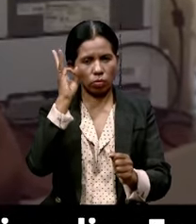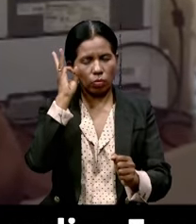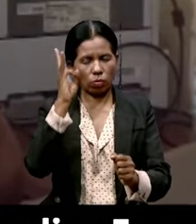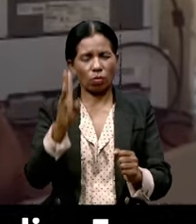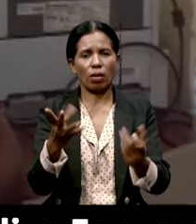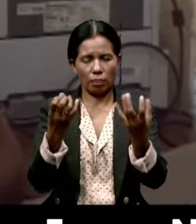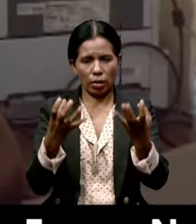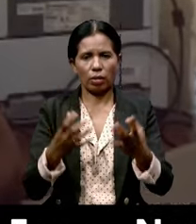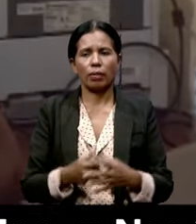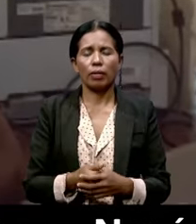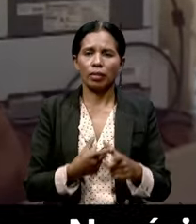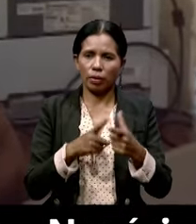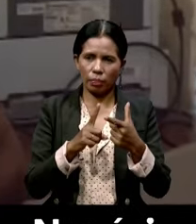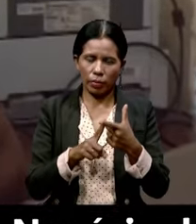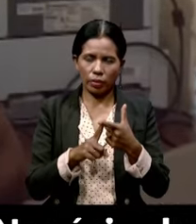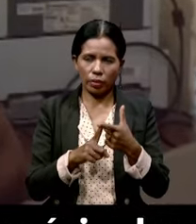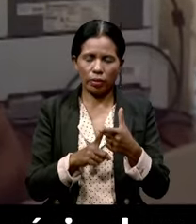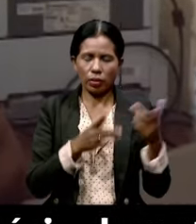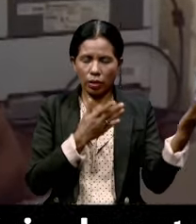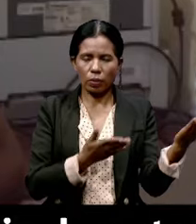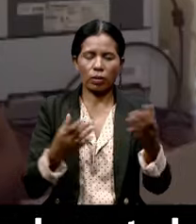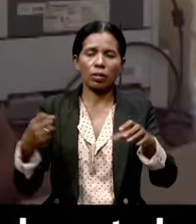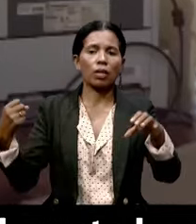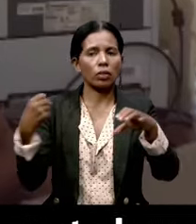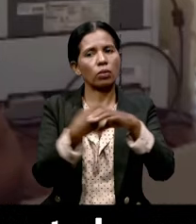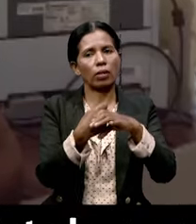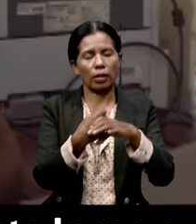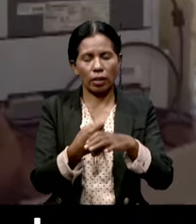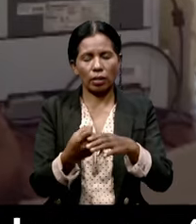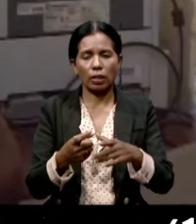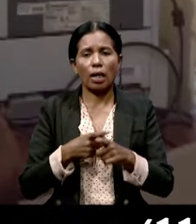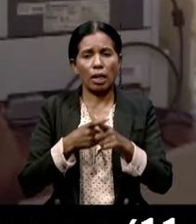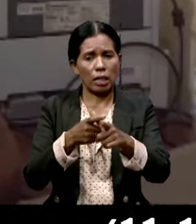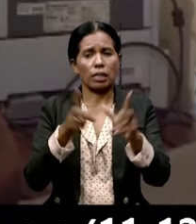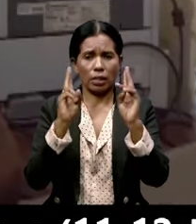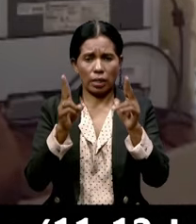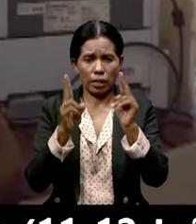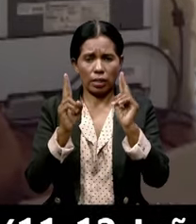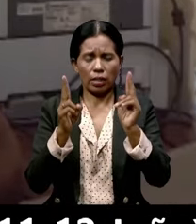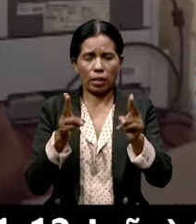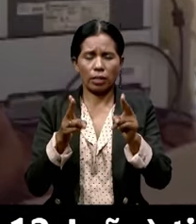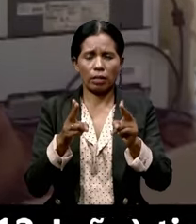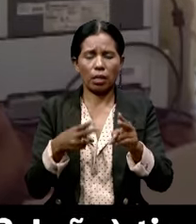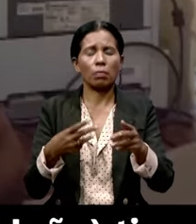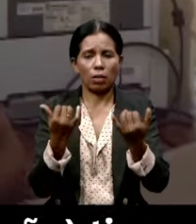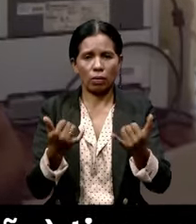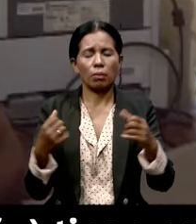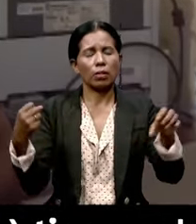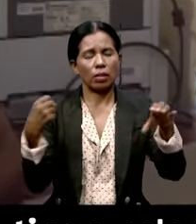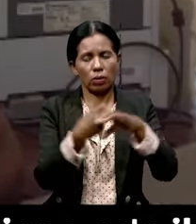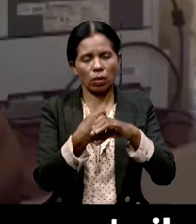lantoran, sirna lantoran maka mai luri soke. Depoji sirna halai ho velocidade ke asliu. Nah, ini maka